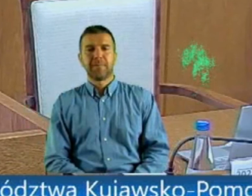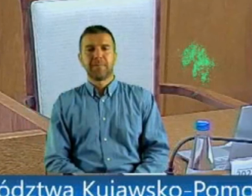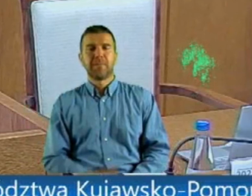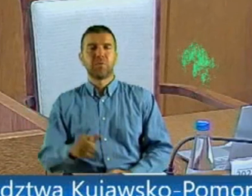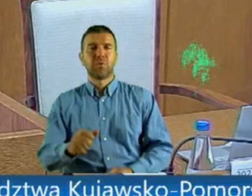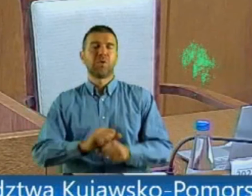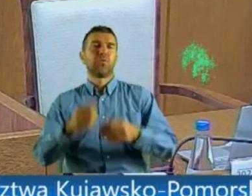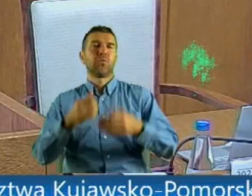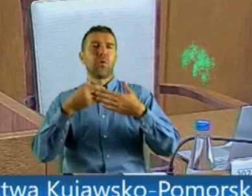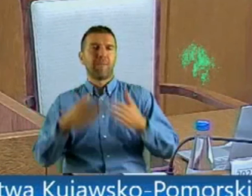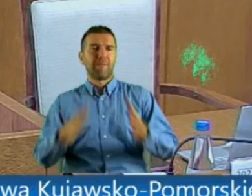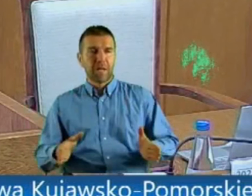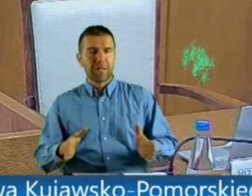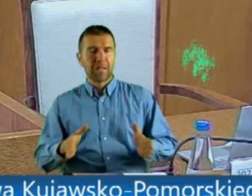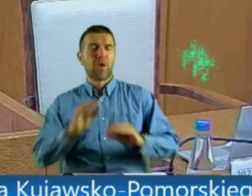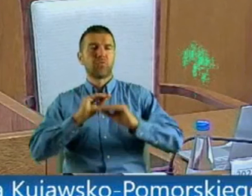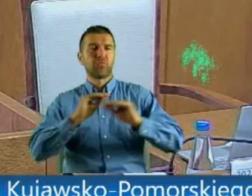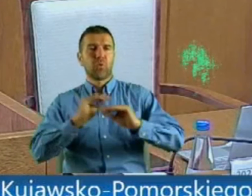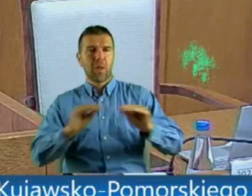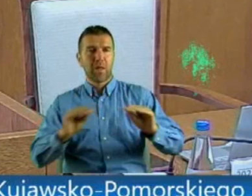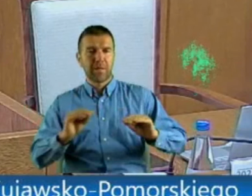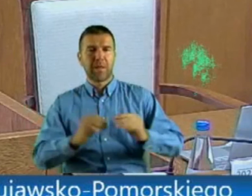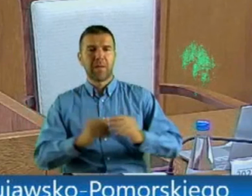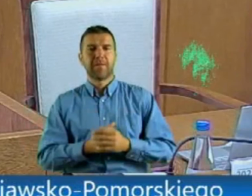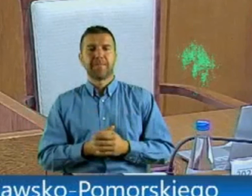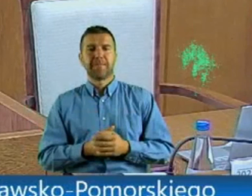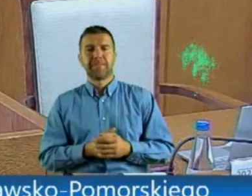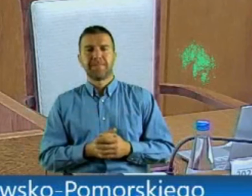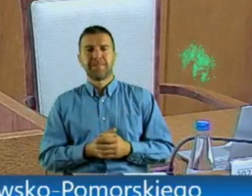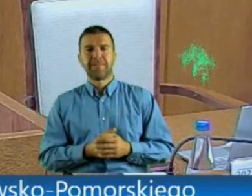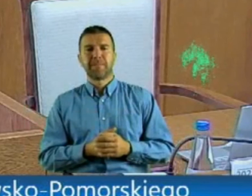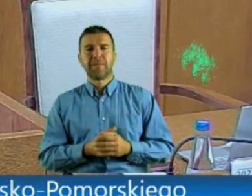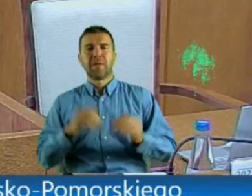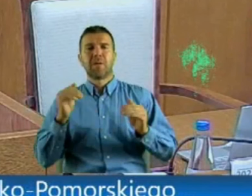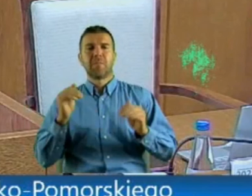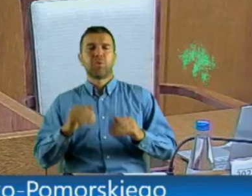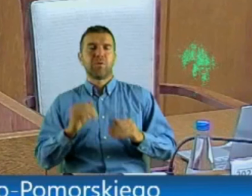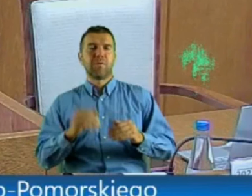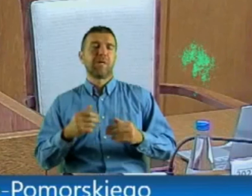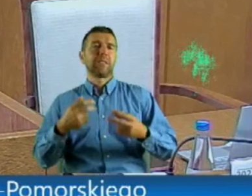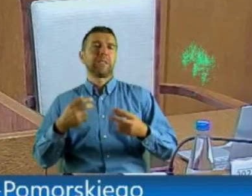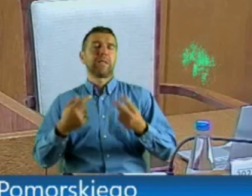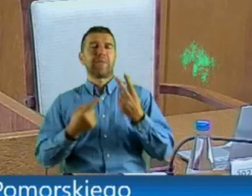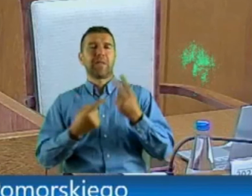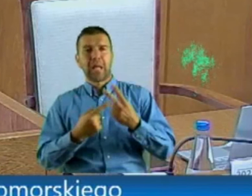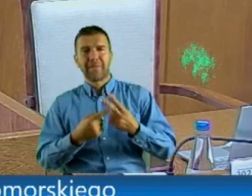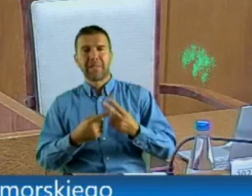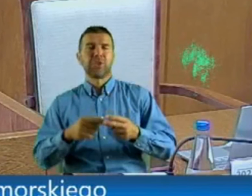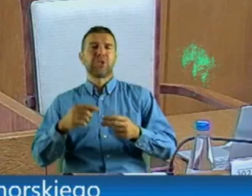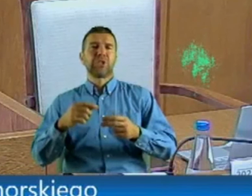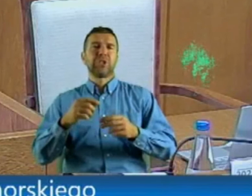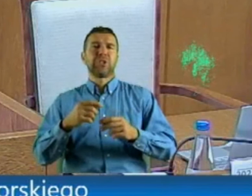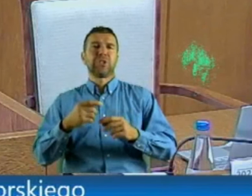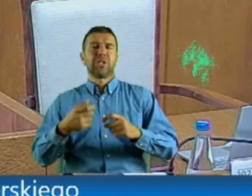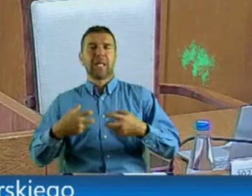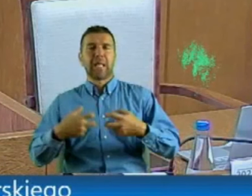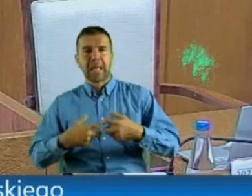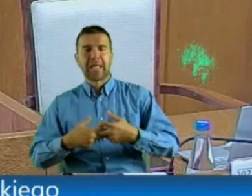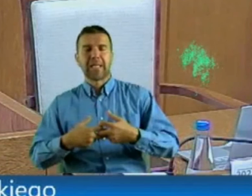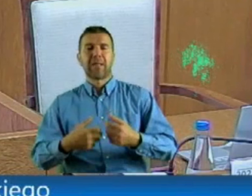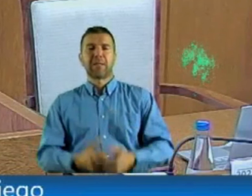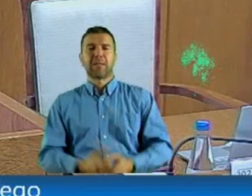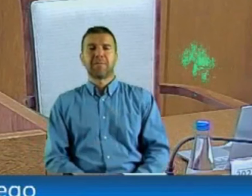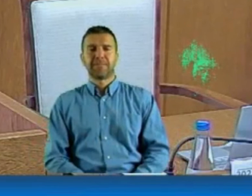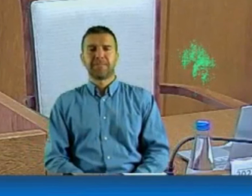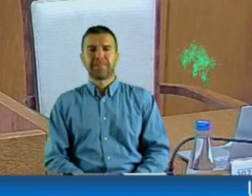otwarte w formie zdalnej, aplikacji, możliwości aplikacji teleinformatycznych pozwalają do uczestniczenia nawet do 100 osób